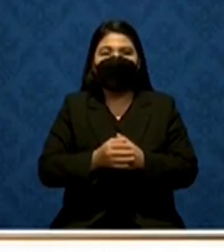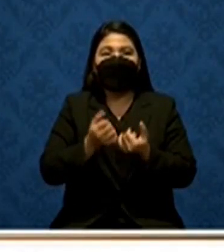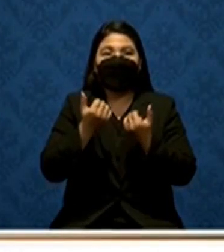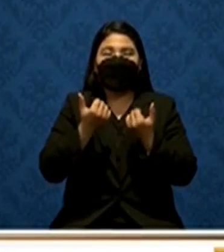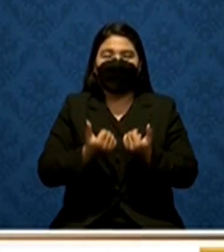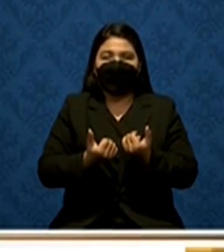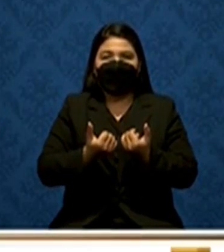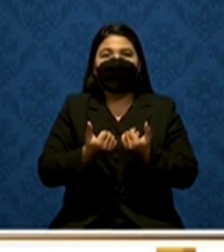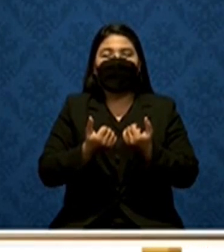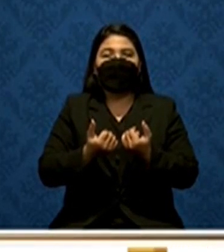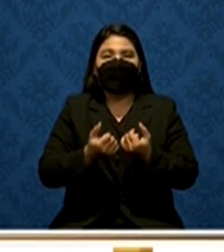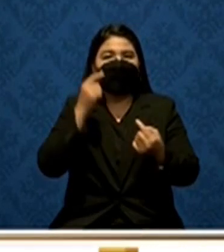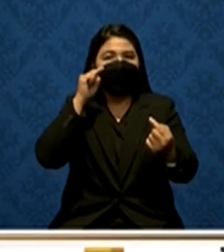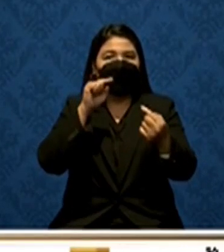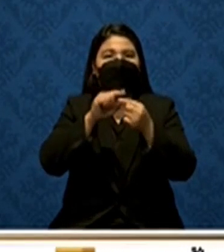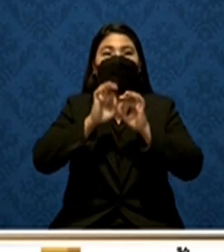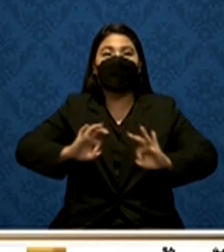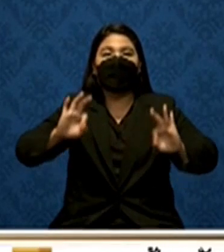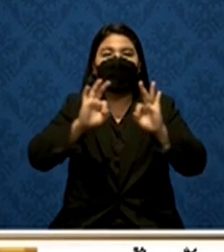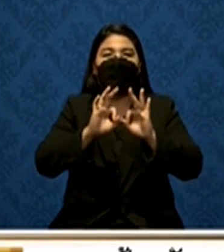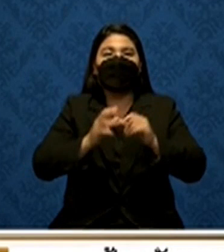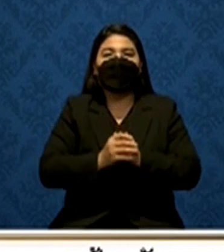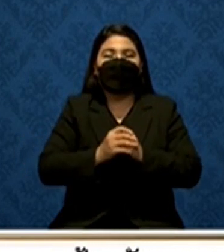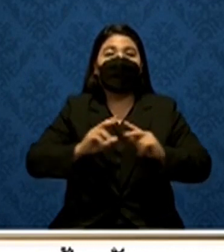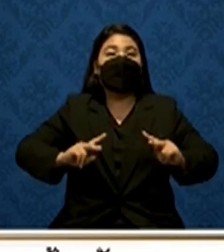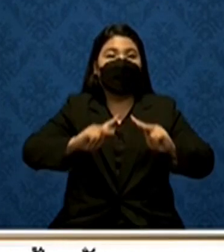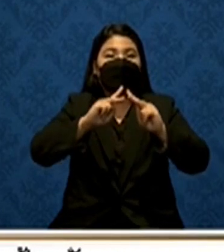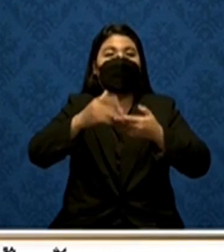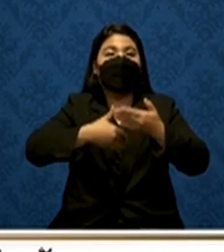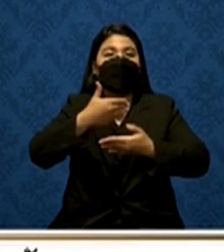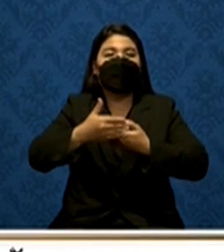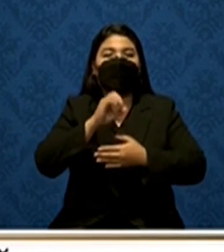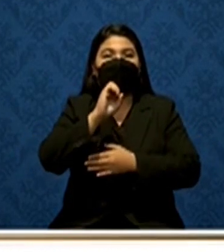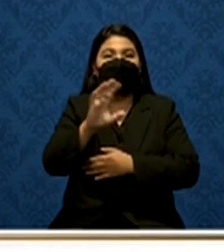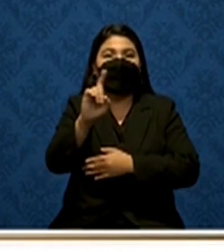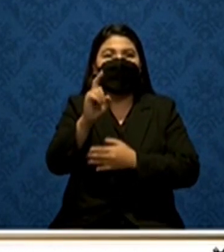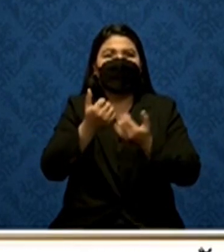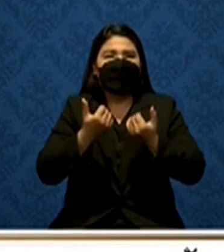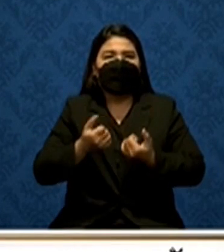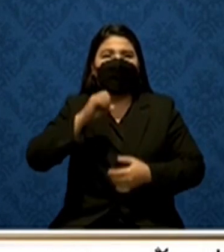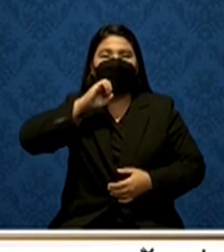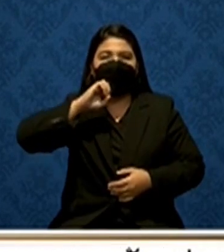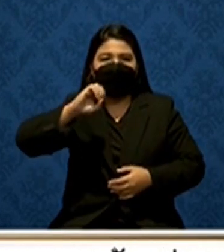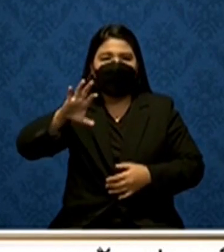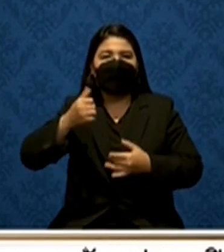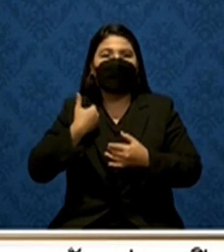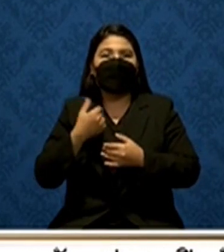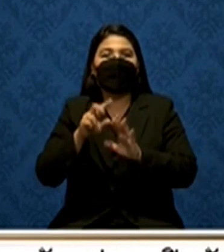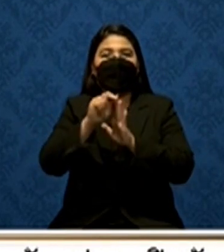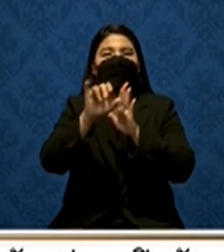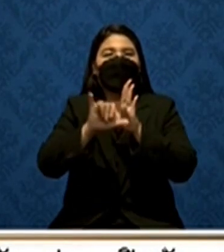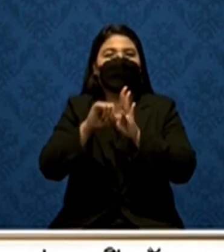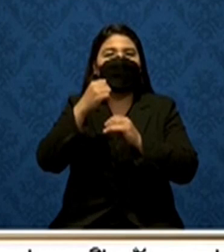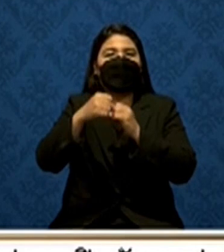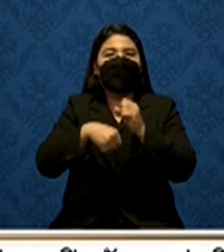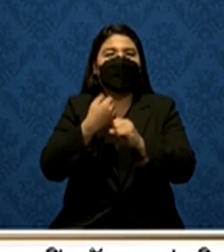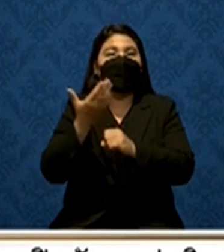เราให้คามสำคัญโดยเฉพาะกระสงผานิสุดท้ายที่ขอกลบเดีนก็คือผมสั่งการเปนโยบายไปตกัปายปีที่แล้คร